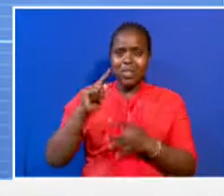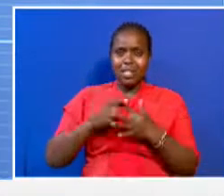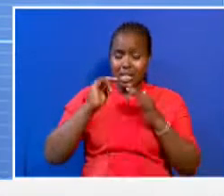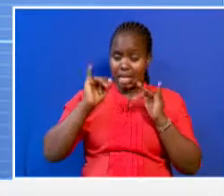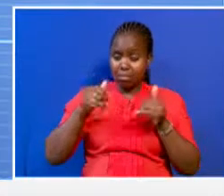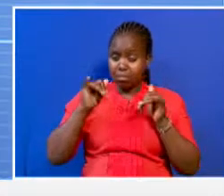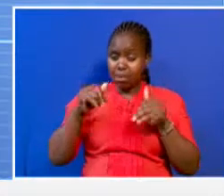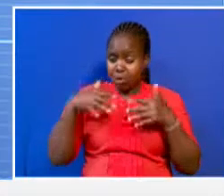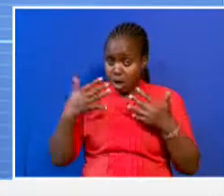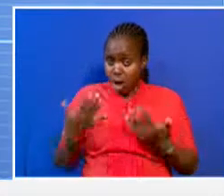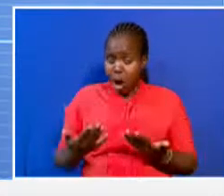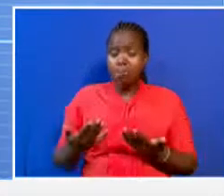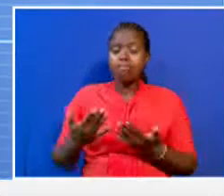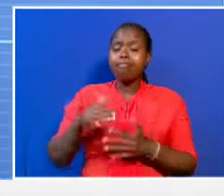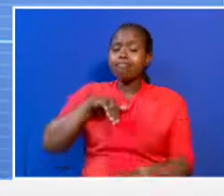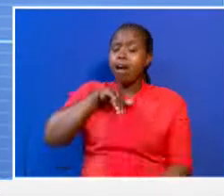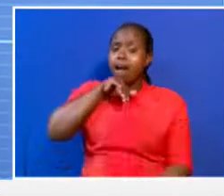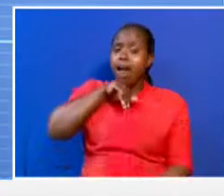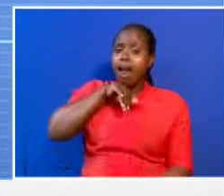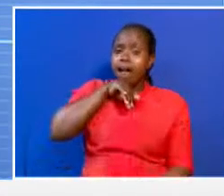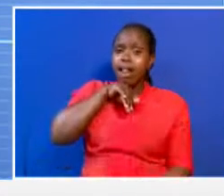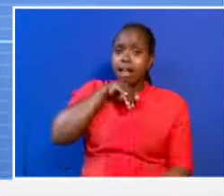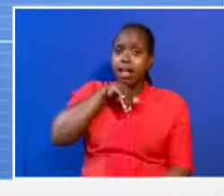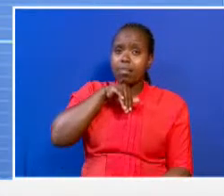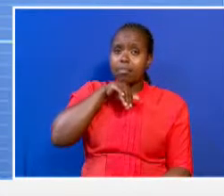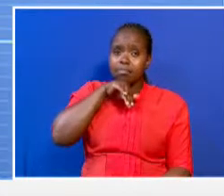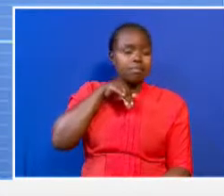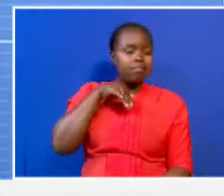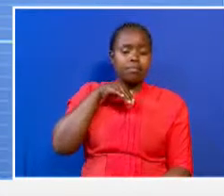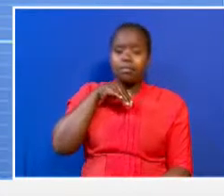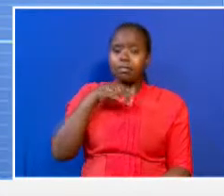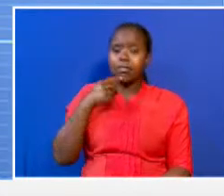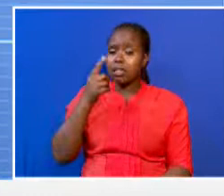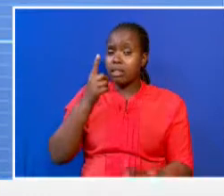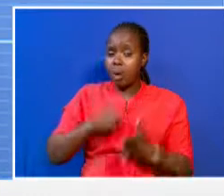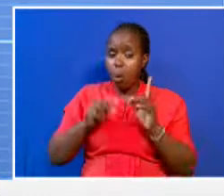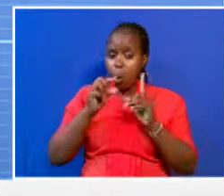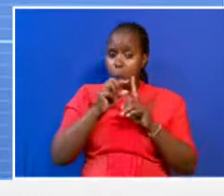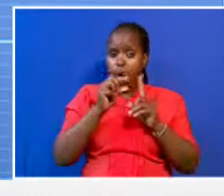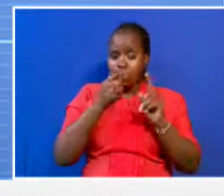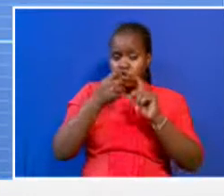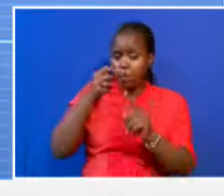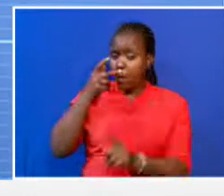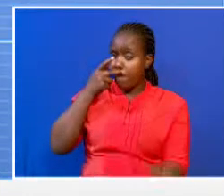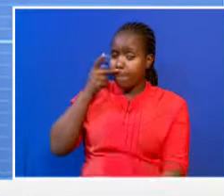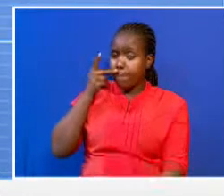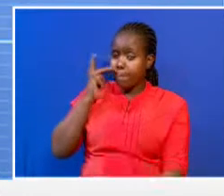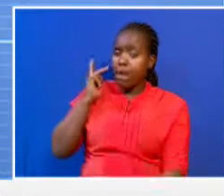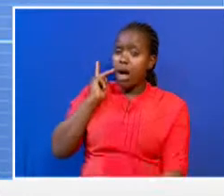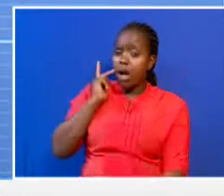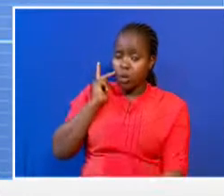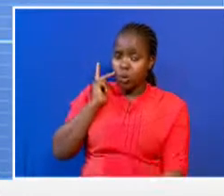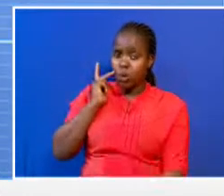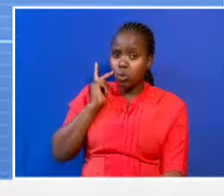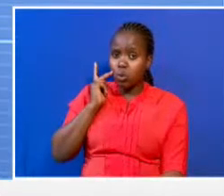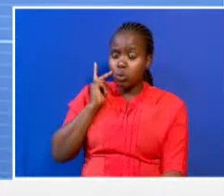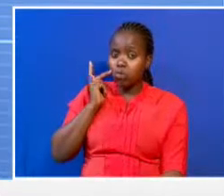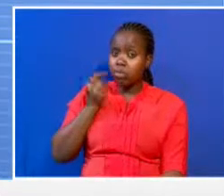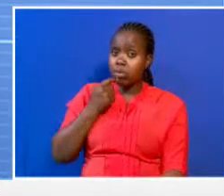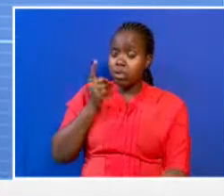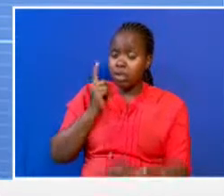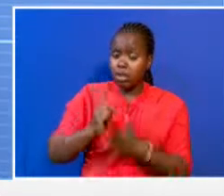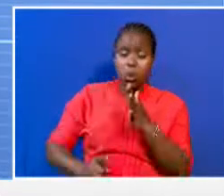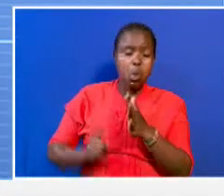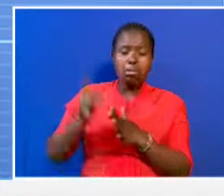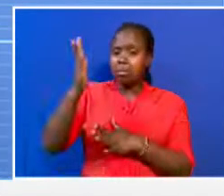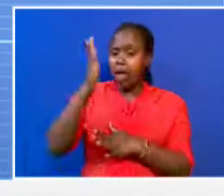kuu ambapo kinara wa ODM Raila Odinga amepuzilia mbali semi zake kiongozi wa chama cha Wiper Kalonzo Musyoka kuwa hata